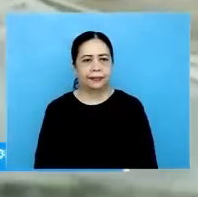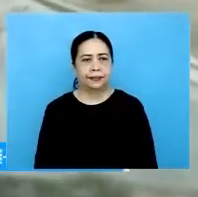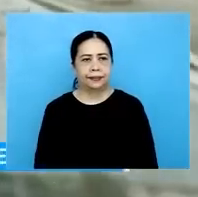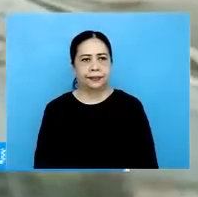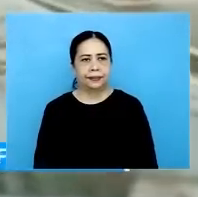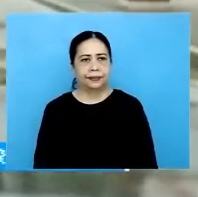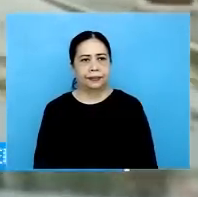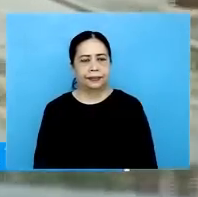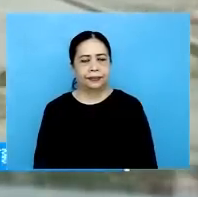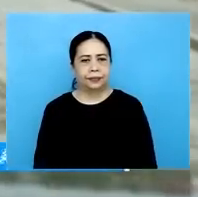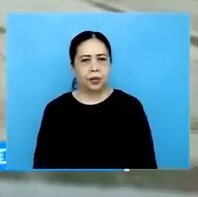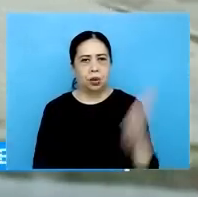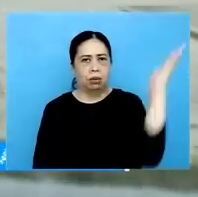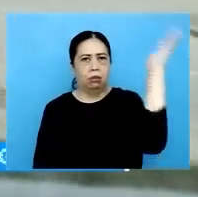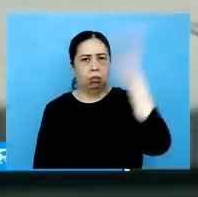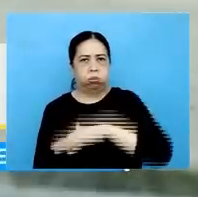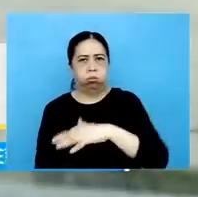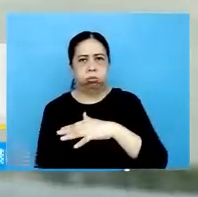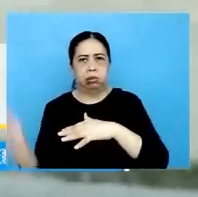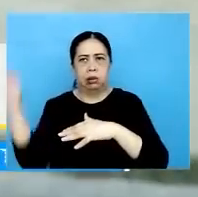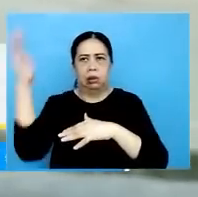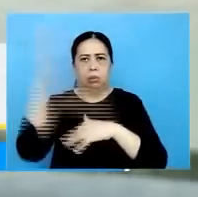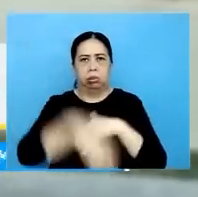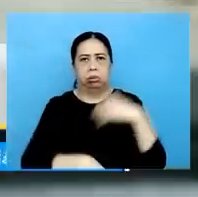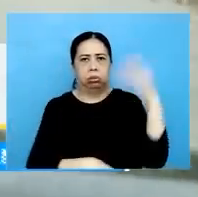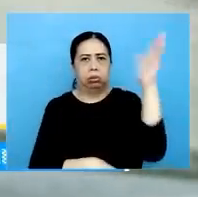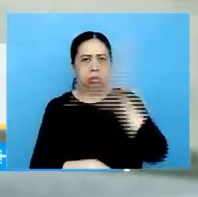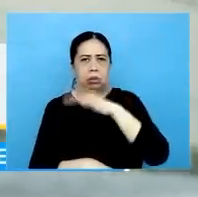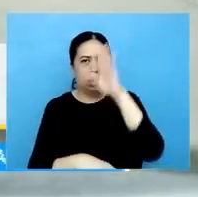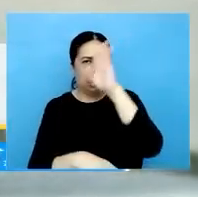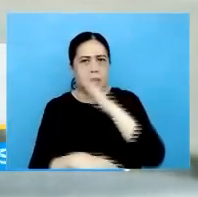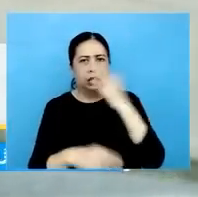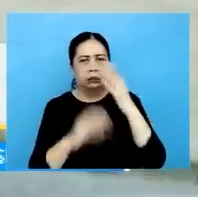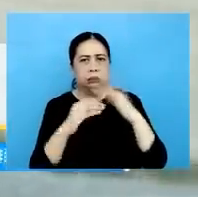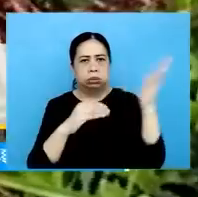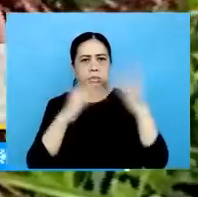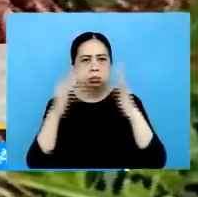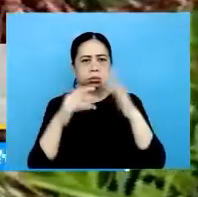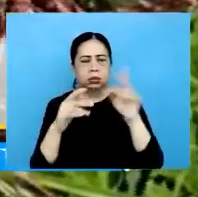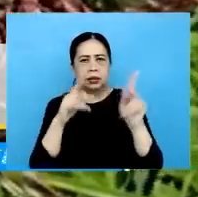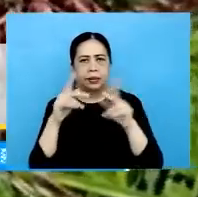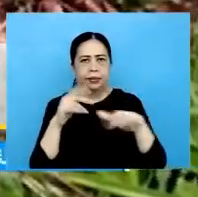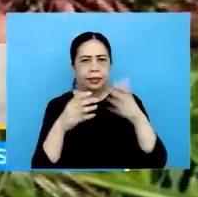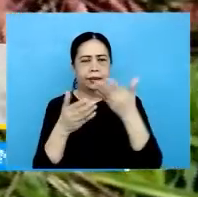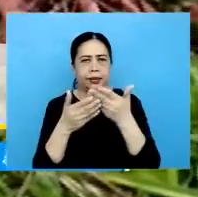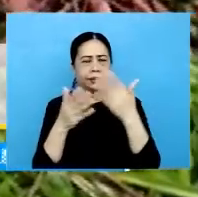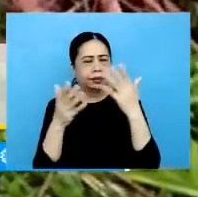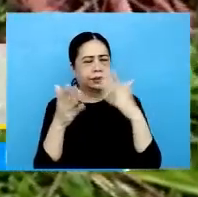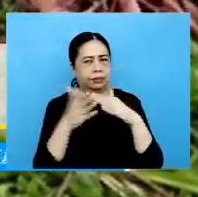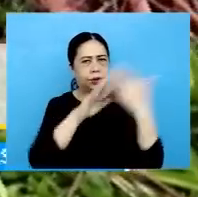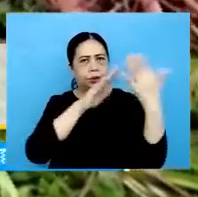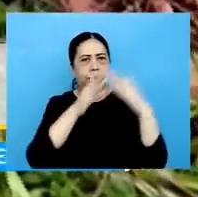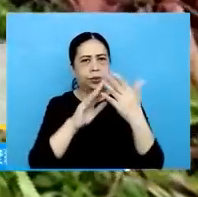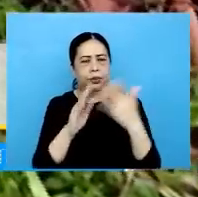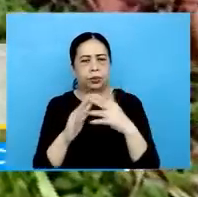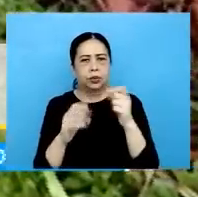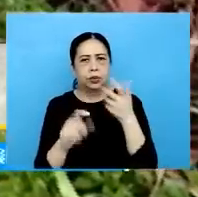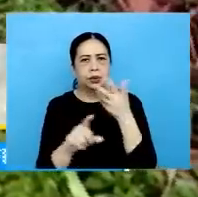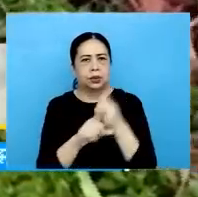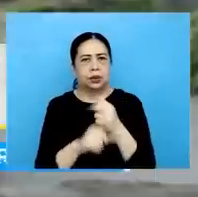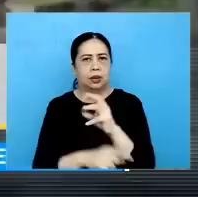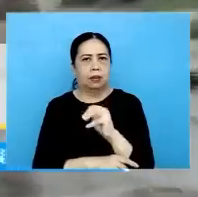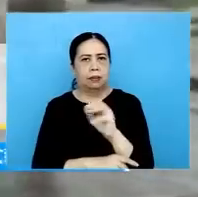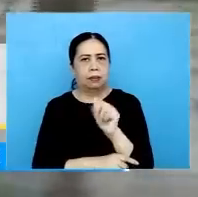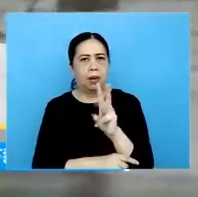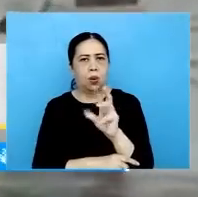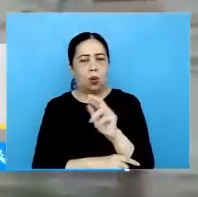Mga nabuwal na puno at mga sirasirang ari-arian ang tumambad sa mga residente matapos humagupit ang superbagyong Mawar sa